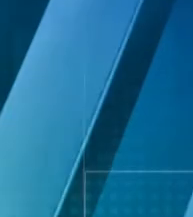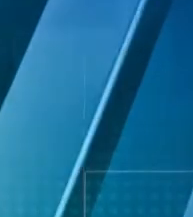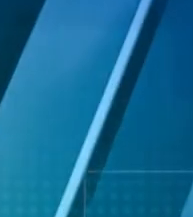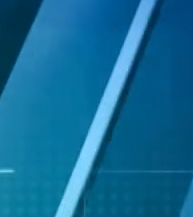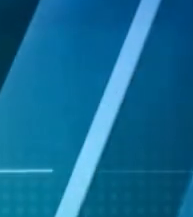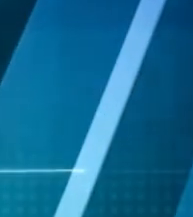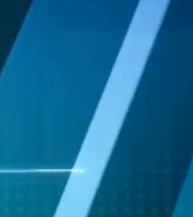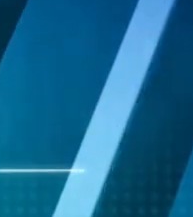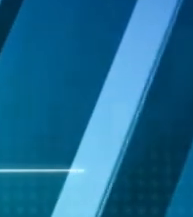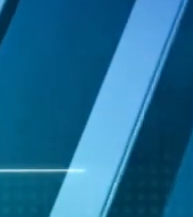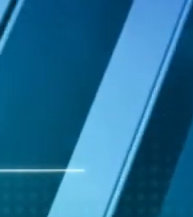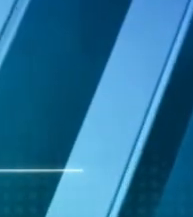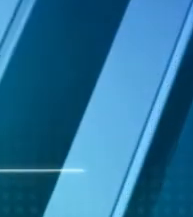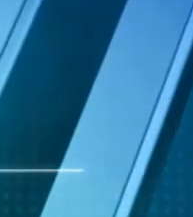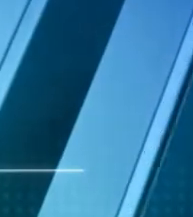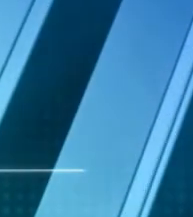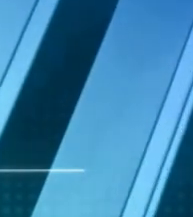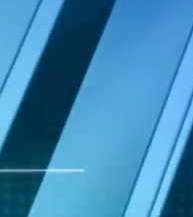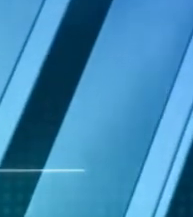МУЗЫКАЛЬНАЯ ЗАСТАВКА